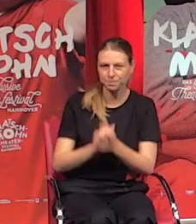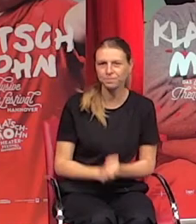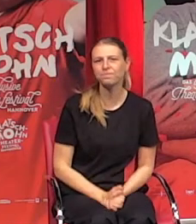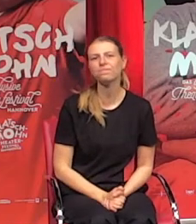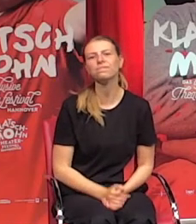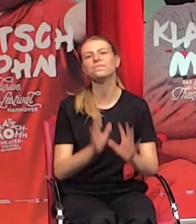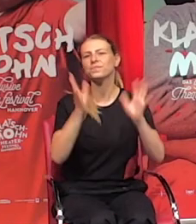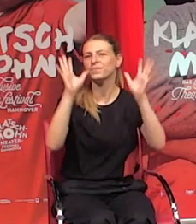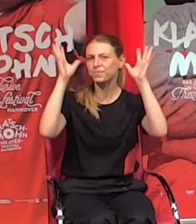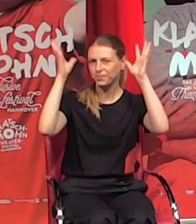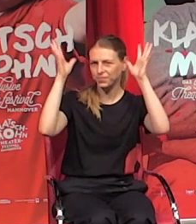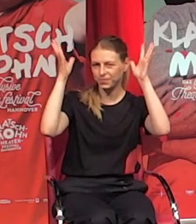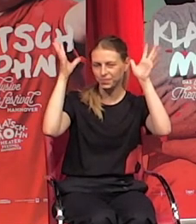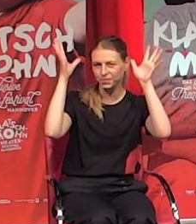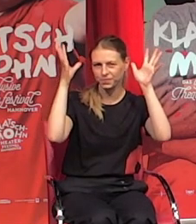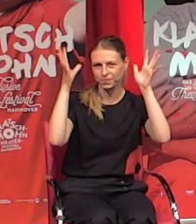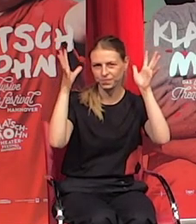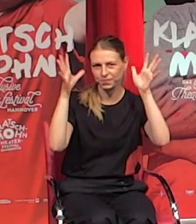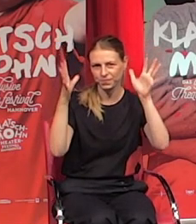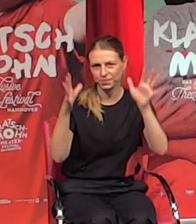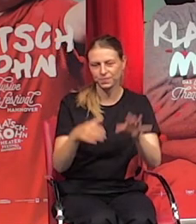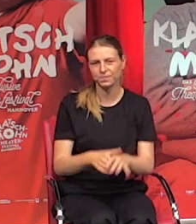Vielen Dank. Tschüss.